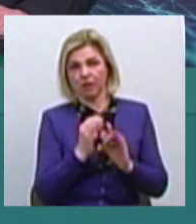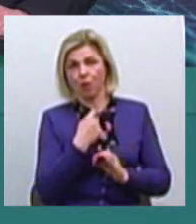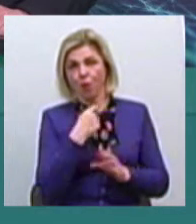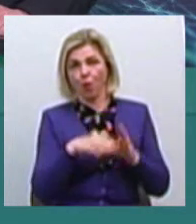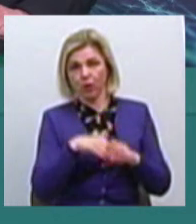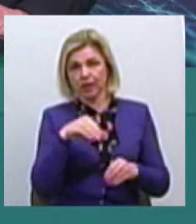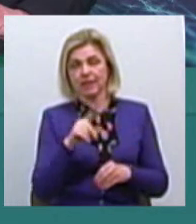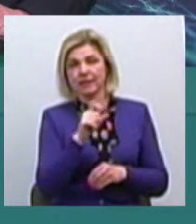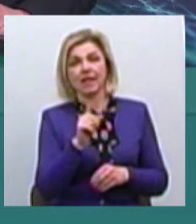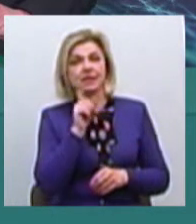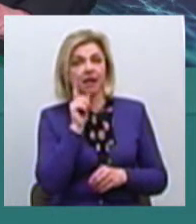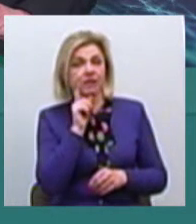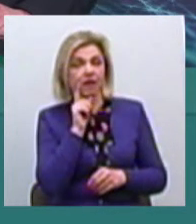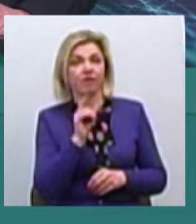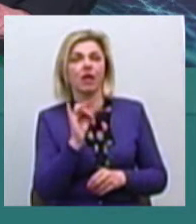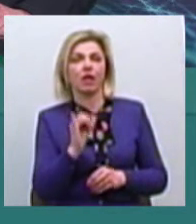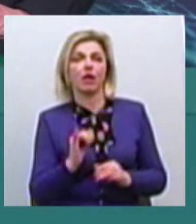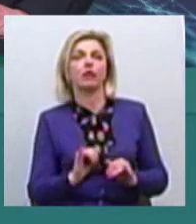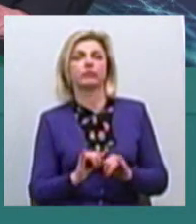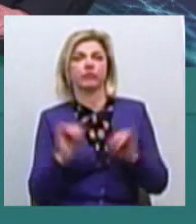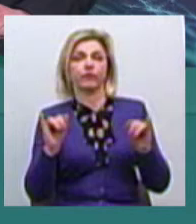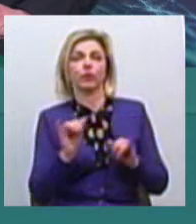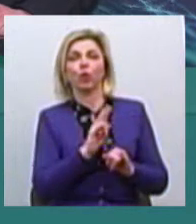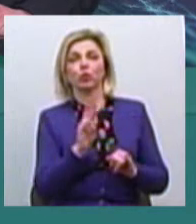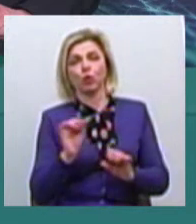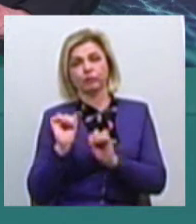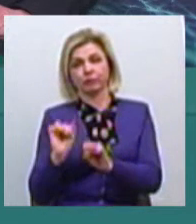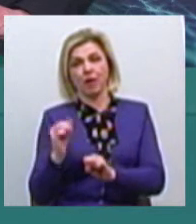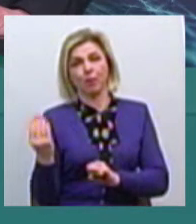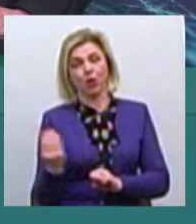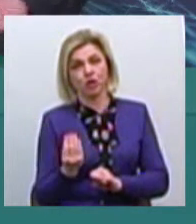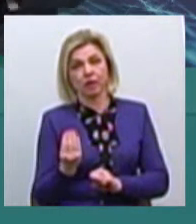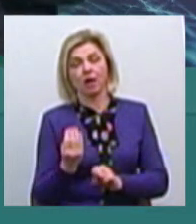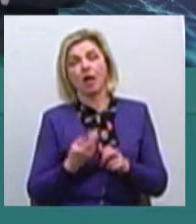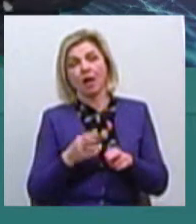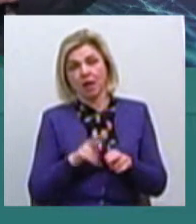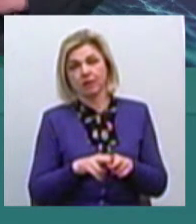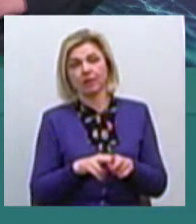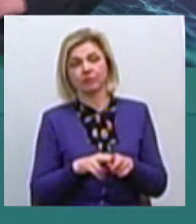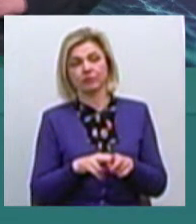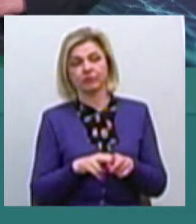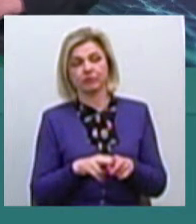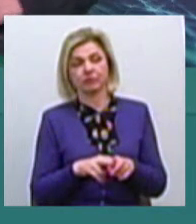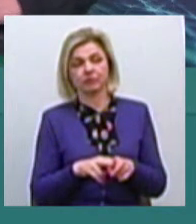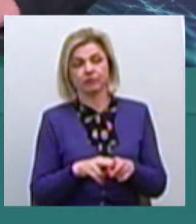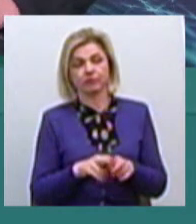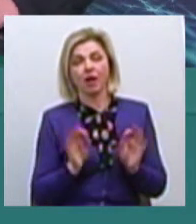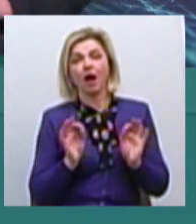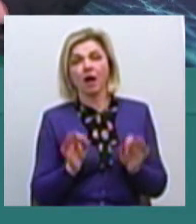за Володимира Зеленського і росте ті, хто голосує за Петра Порошенка. І це, мені здається,